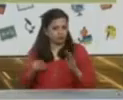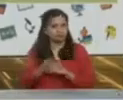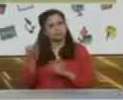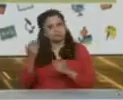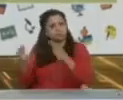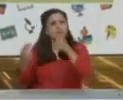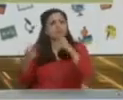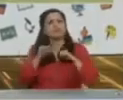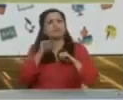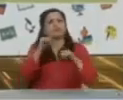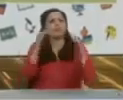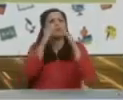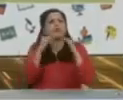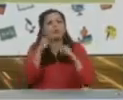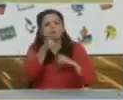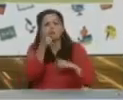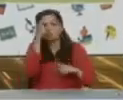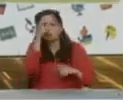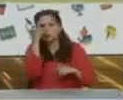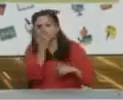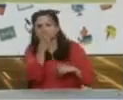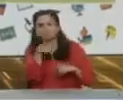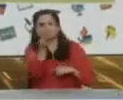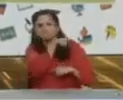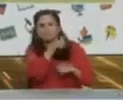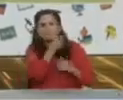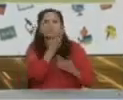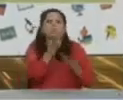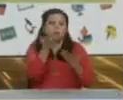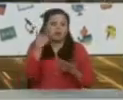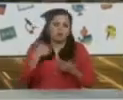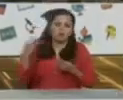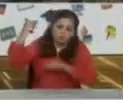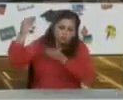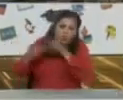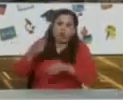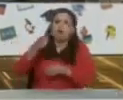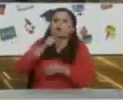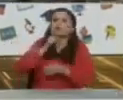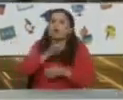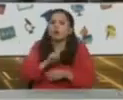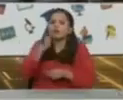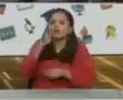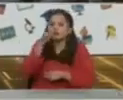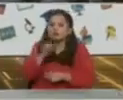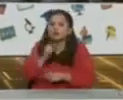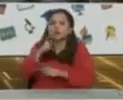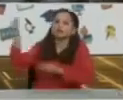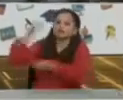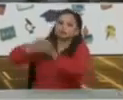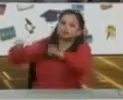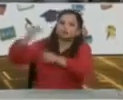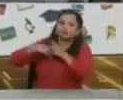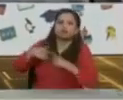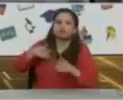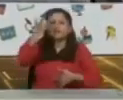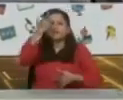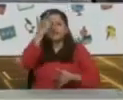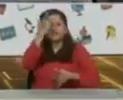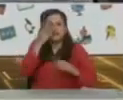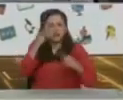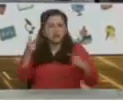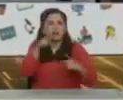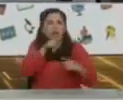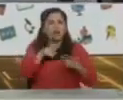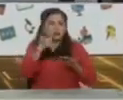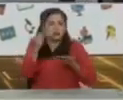आपके घर में क्या प्रॉब्लम हेरिडिटरी है और उनसे बचने के लिए क्या खाना आवश्यक है।